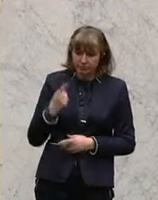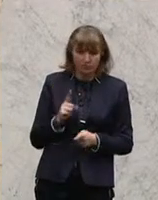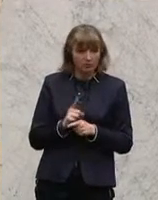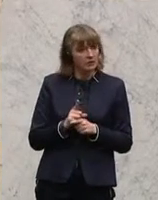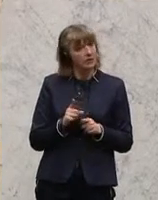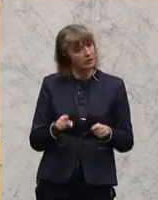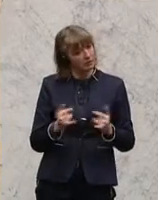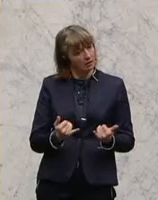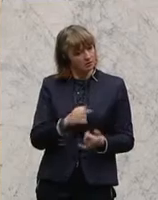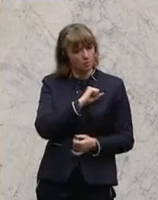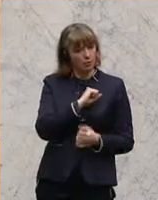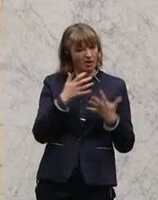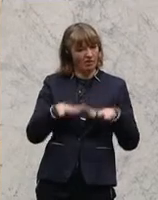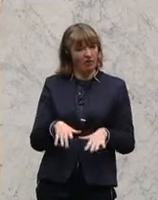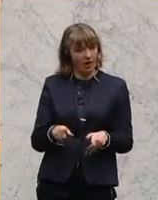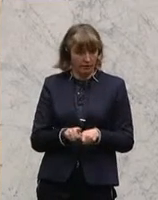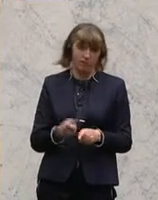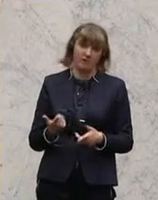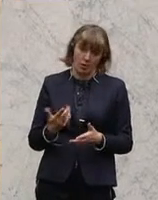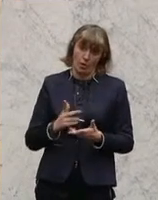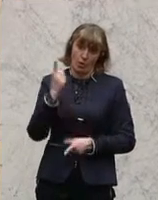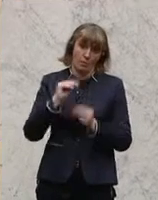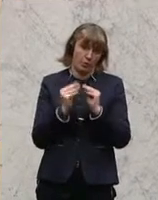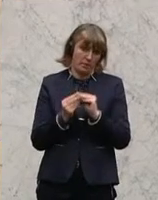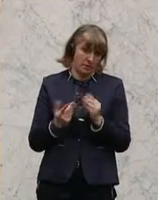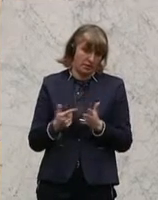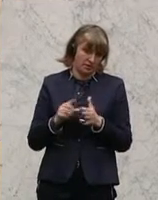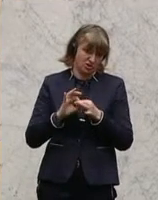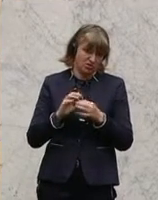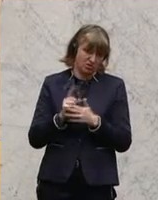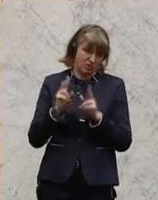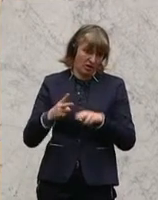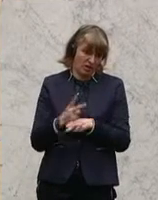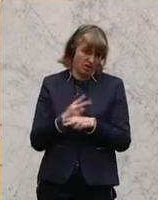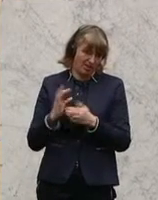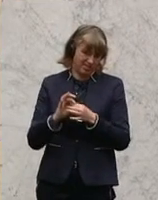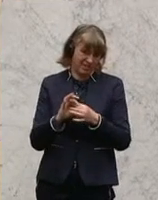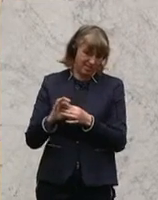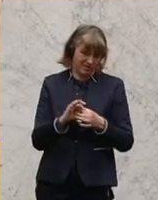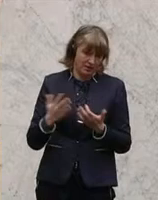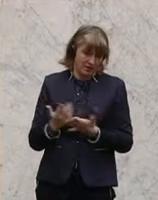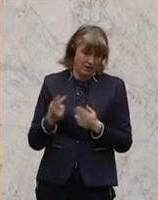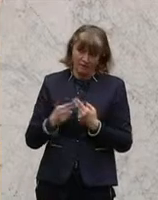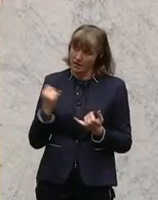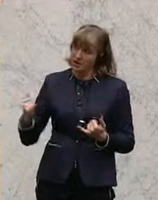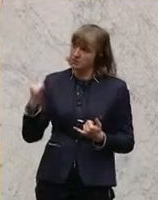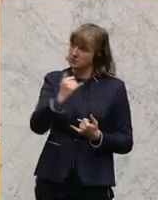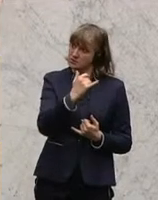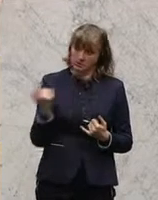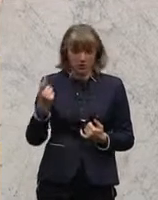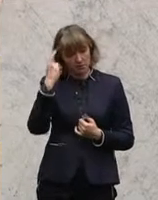ist, der rechtsstaatlich hochproblematisch ist, sagt fast jede Stellungnahme im Begutachtungsverfahren.